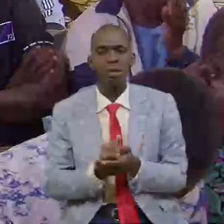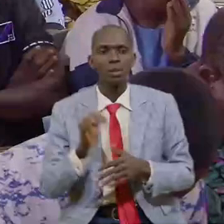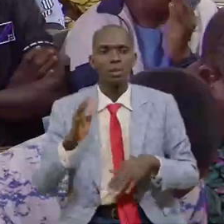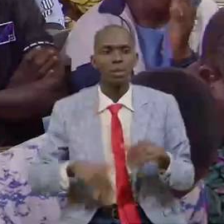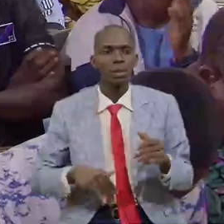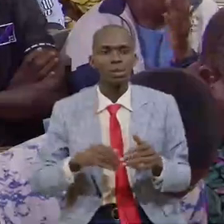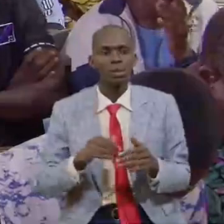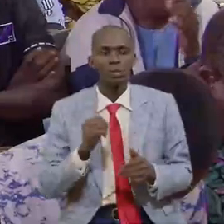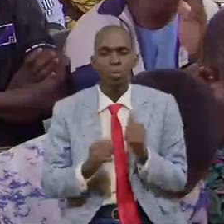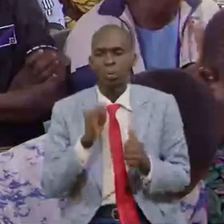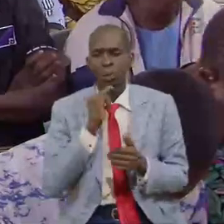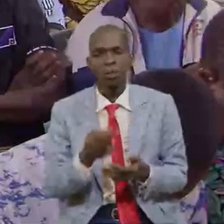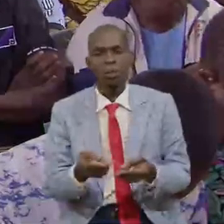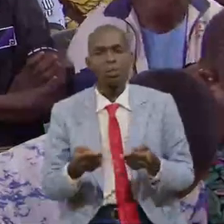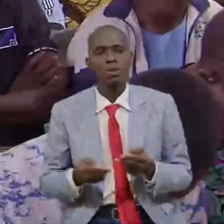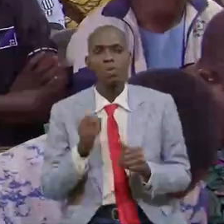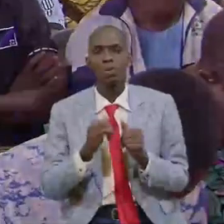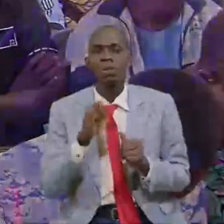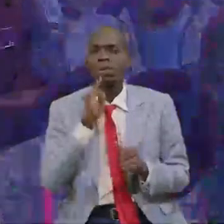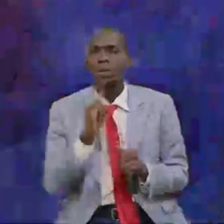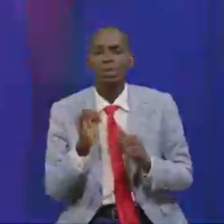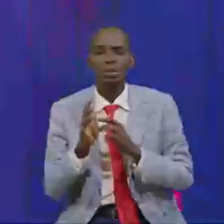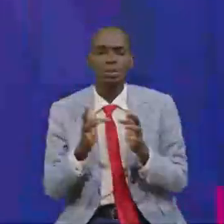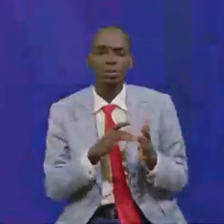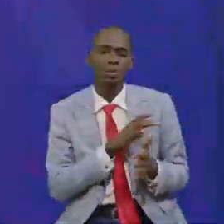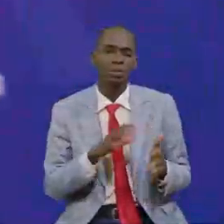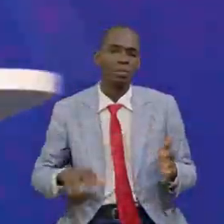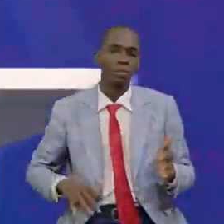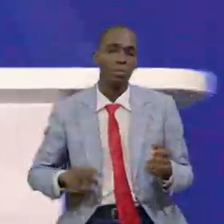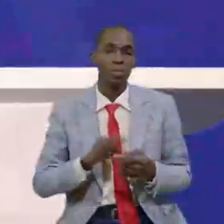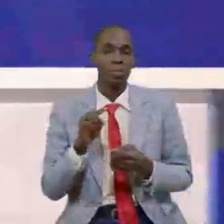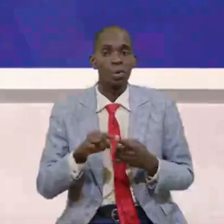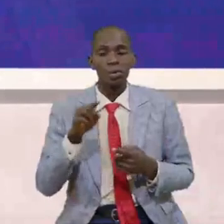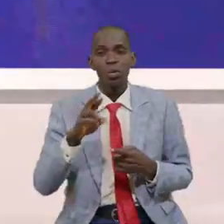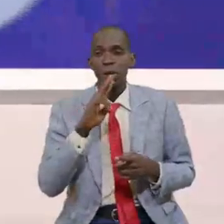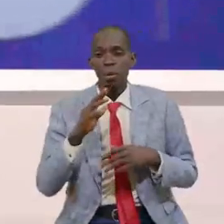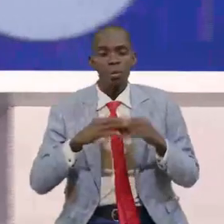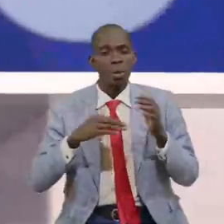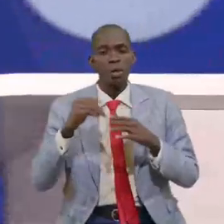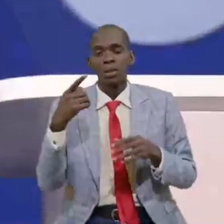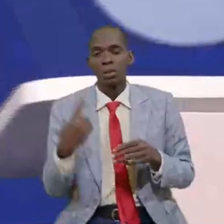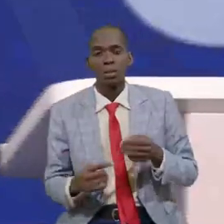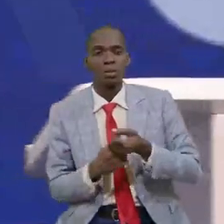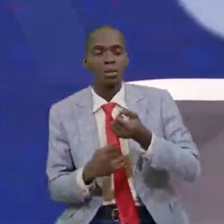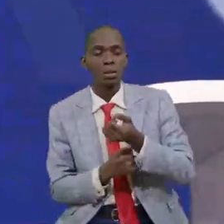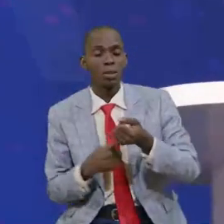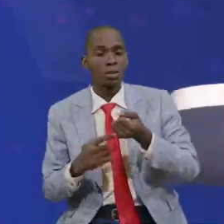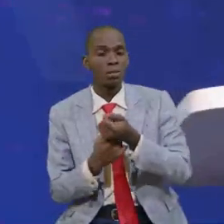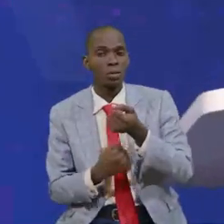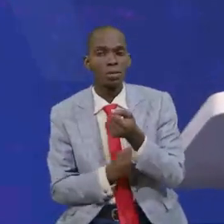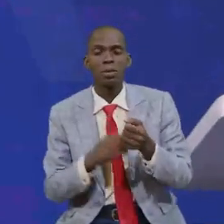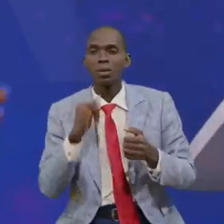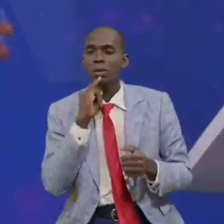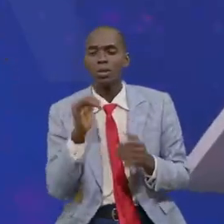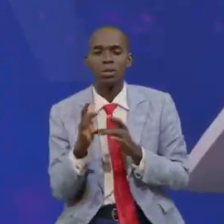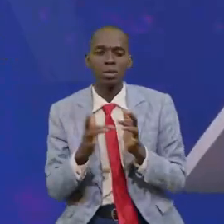savoir Jésus-Christ. Quand vous bâtissez, bâtissez la fondation, c'est Jésus-Christ.